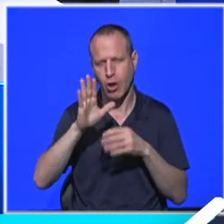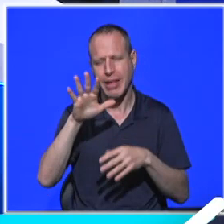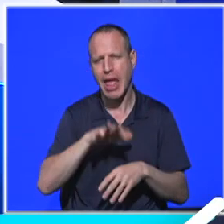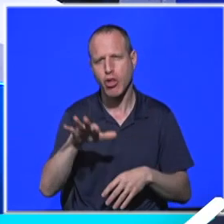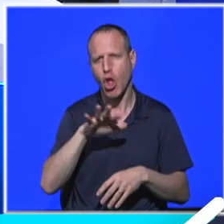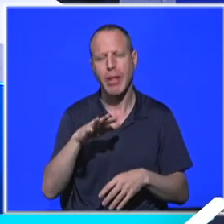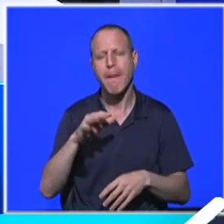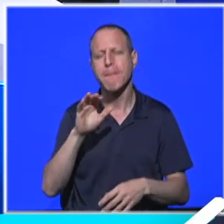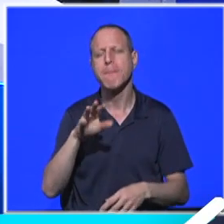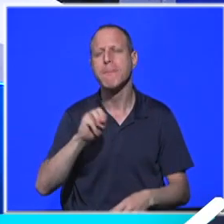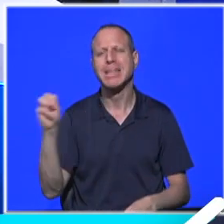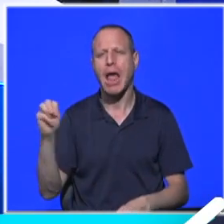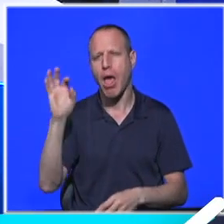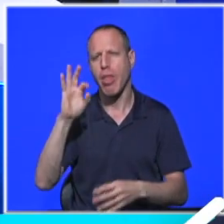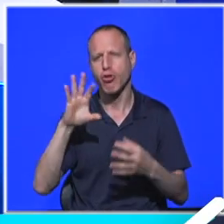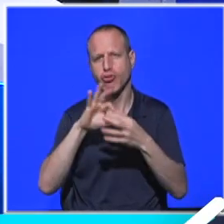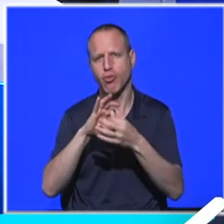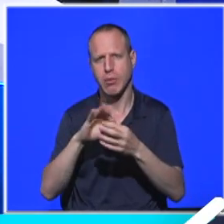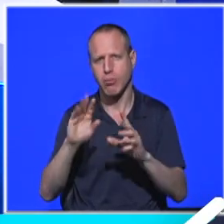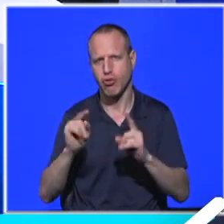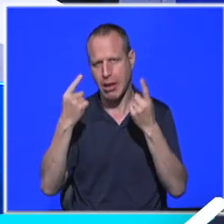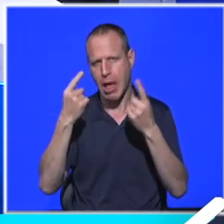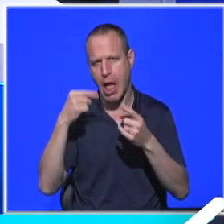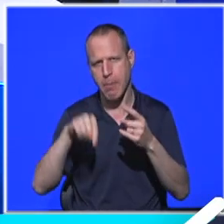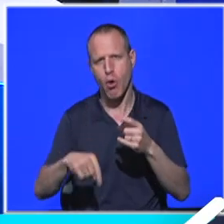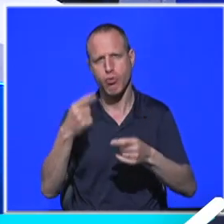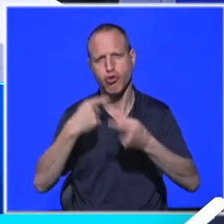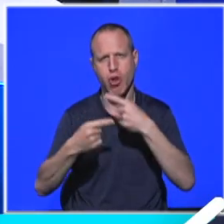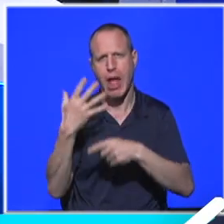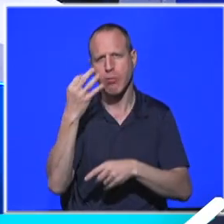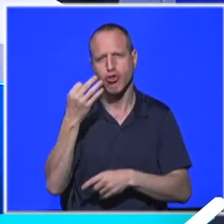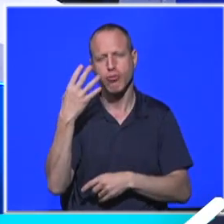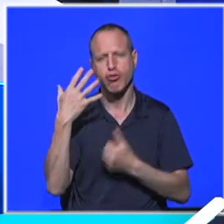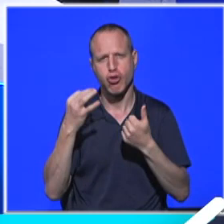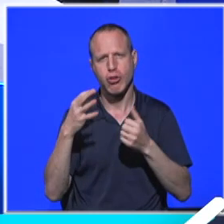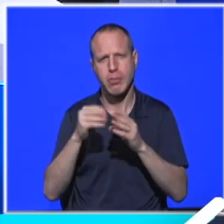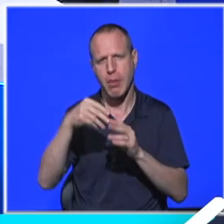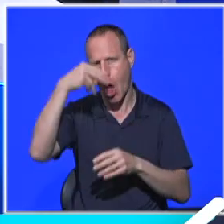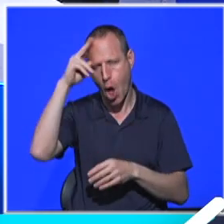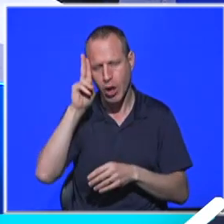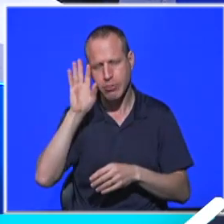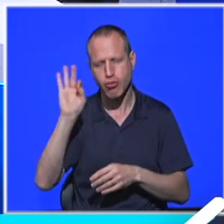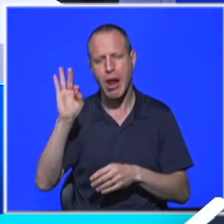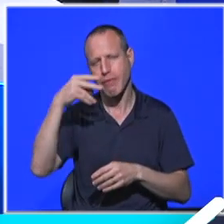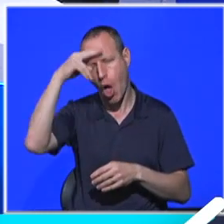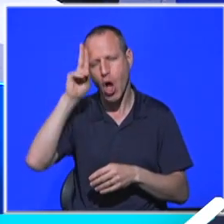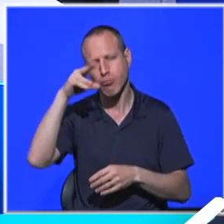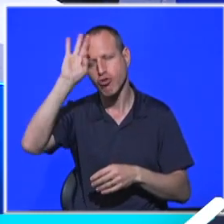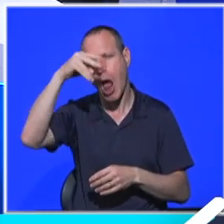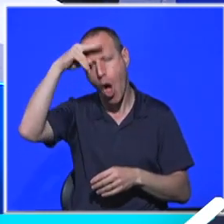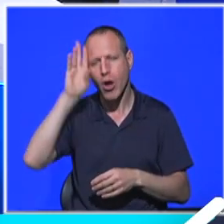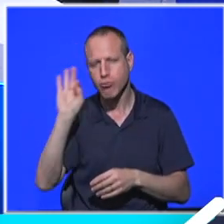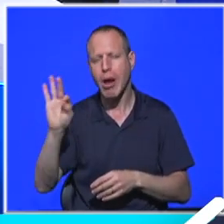המזרח עדיין קשורים למה שקרה פה בשנות ה-50 וה-60, עם ההורים שלהם וההורים של ההורים שלהם, עם השלטון שהתייחס